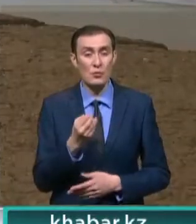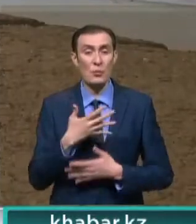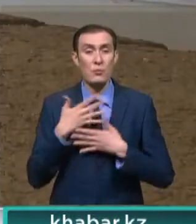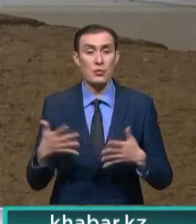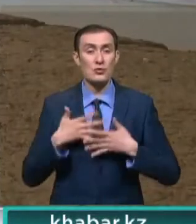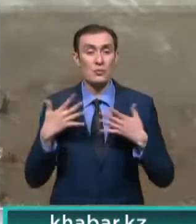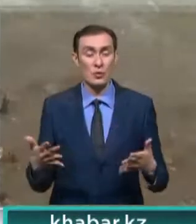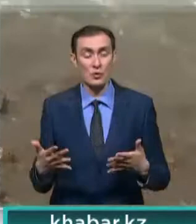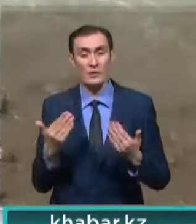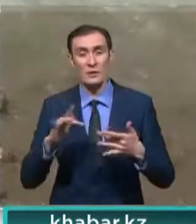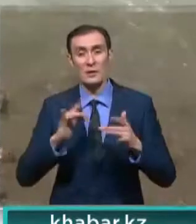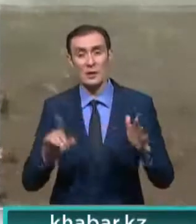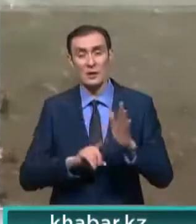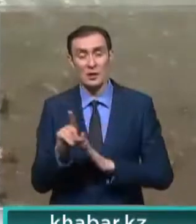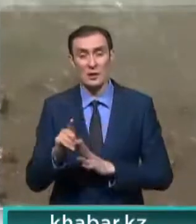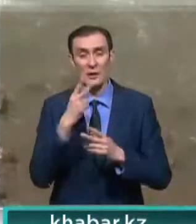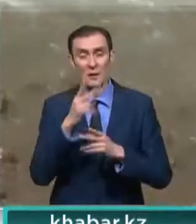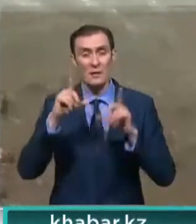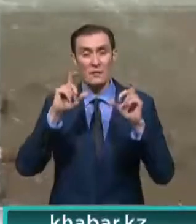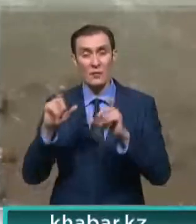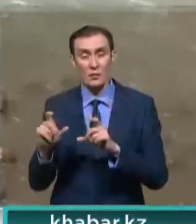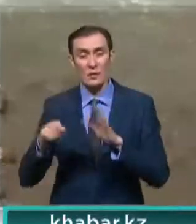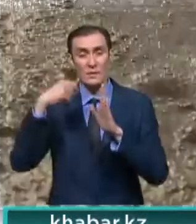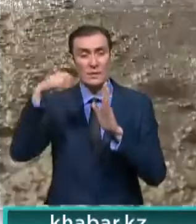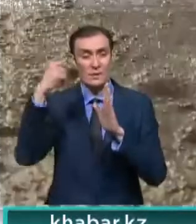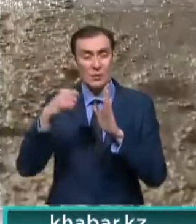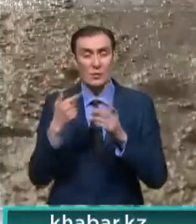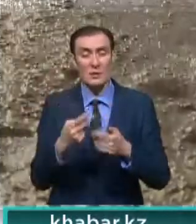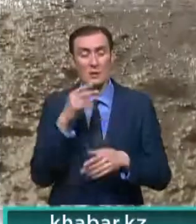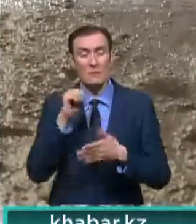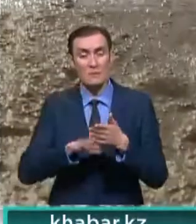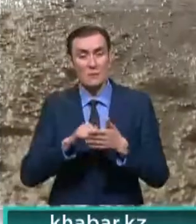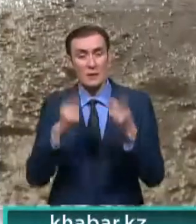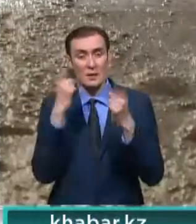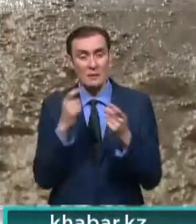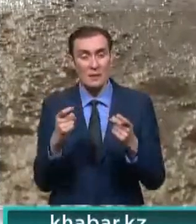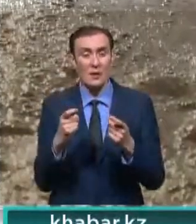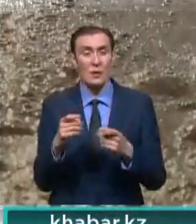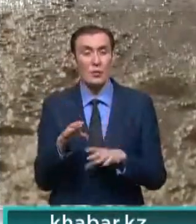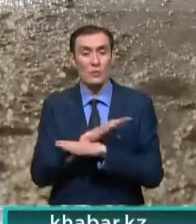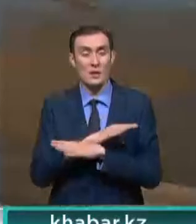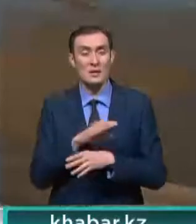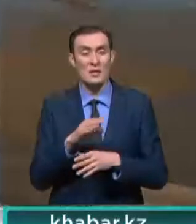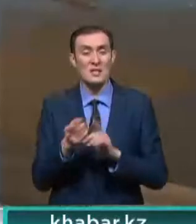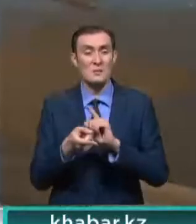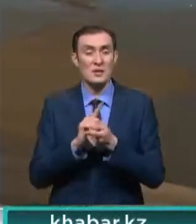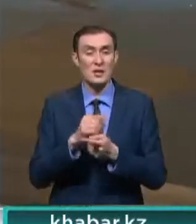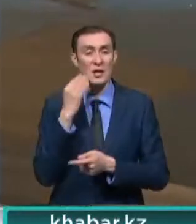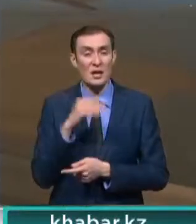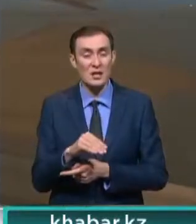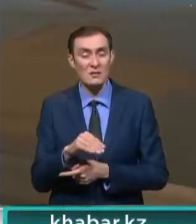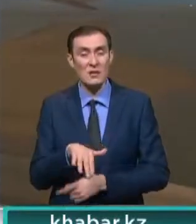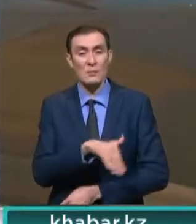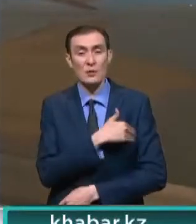только больше. Соцсети начали пестрить фотографиями и видео. По предварительным данным, маринки умерли из-за изменения качества